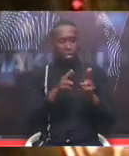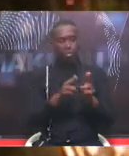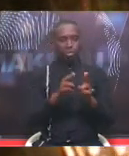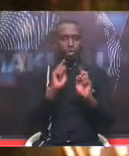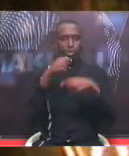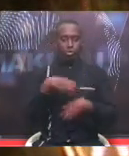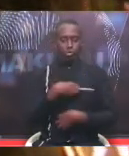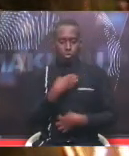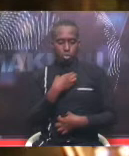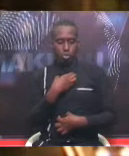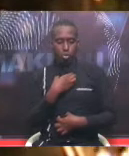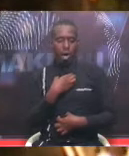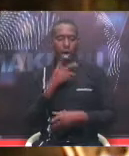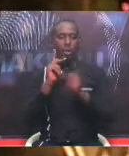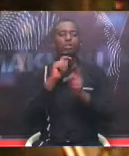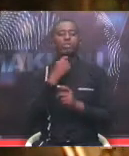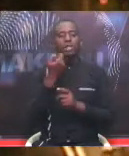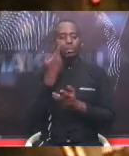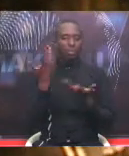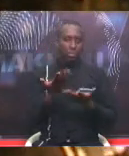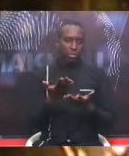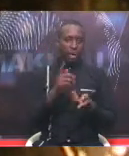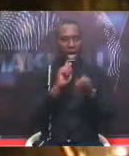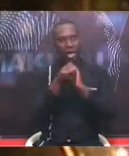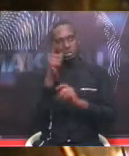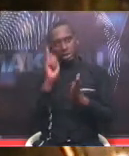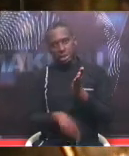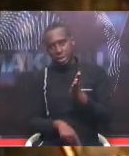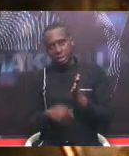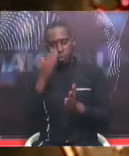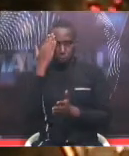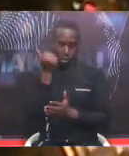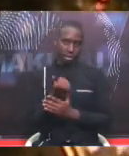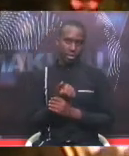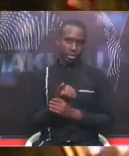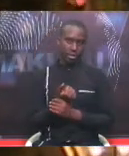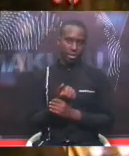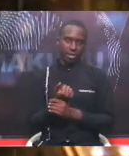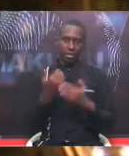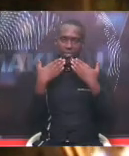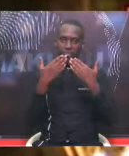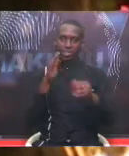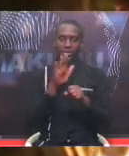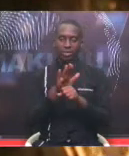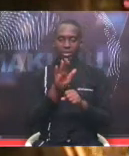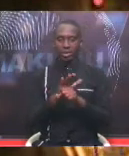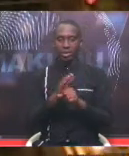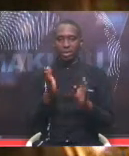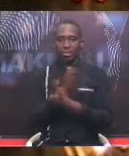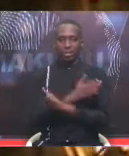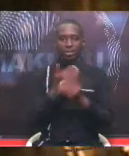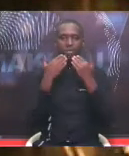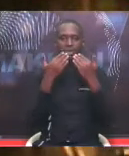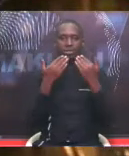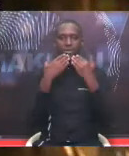gusura imfungwa n'abagororwa yariteye ite, hahindutse iki, kubera iki? Murakoze cyane, mbanze